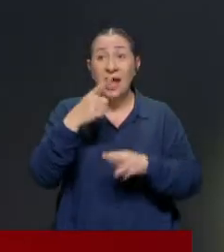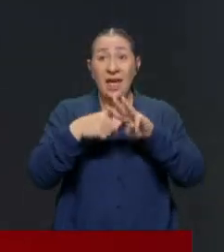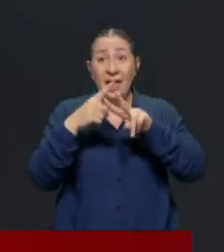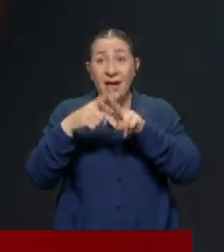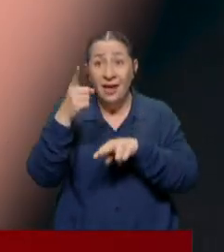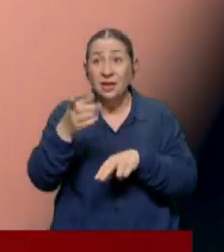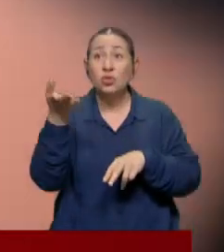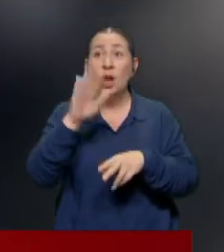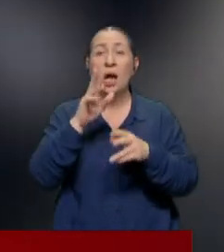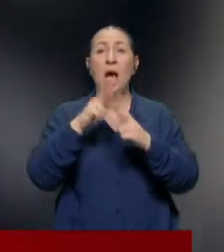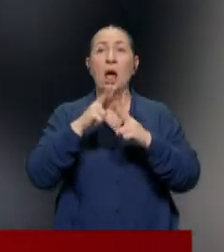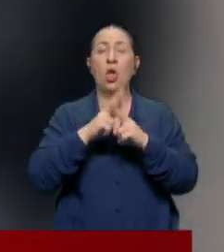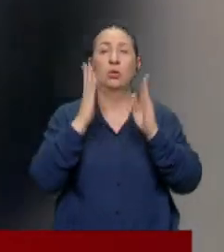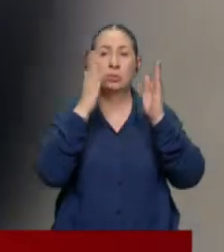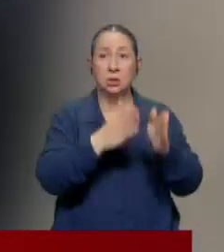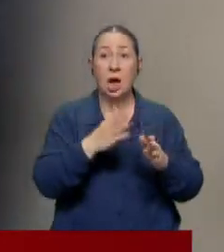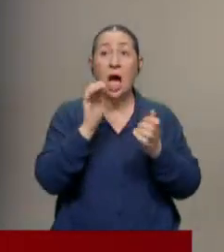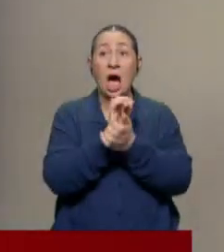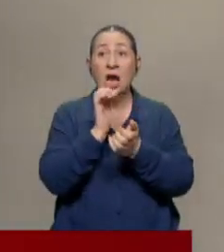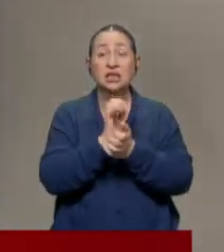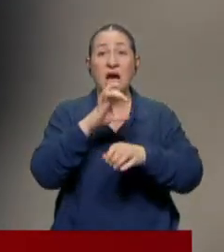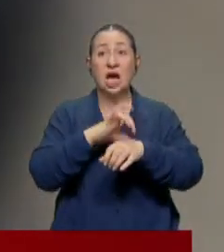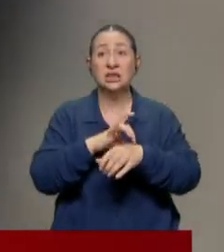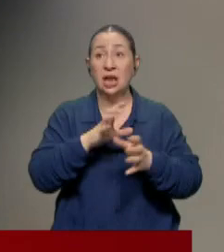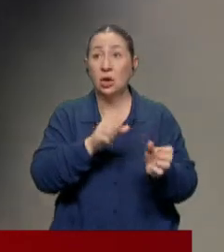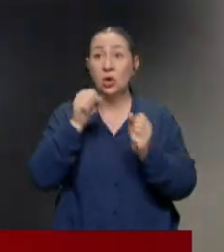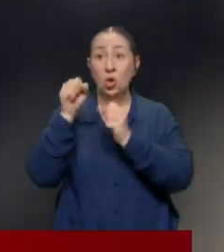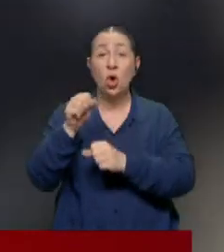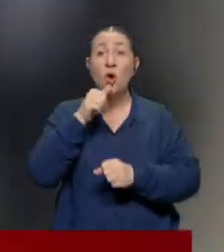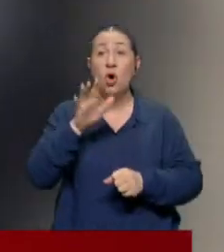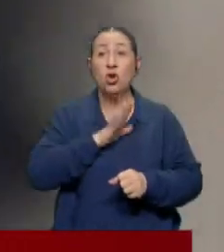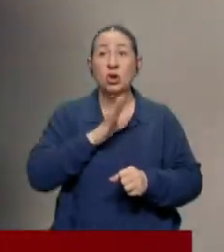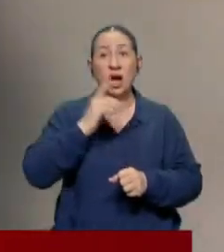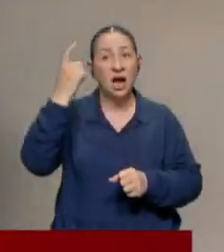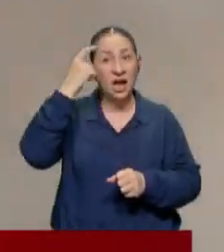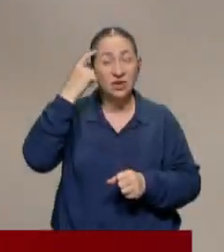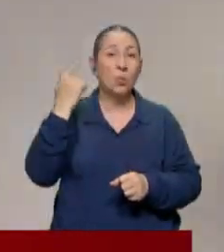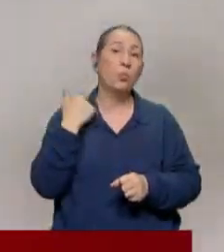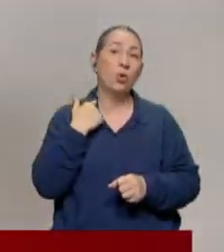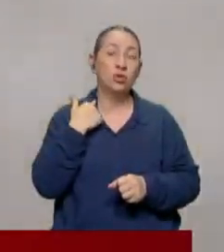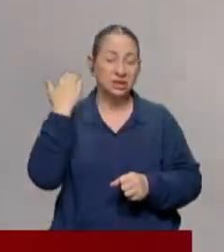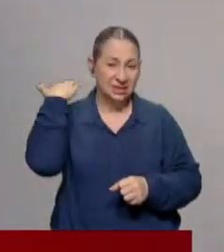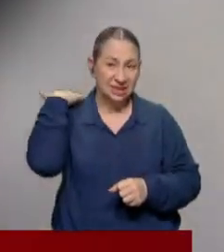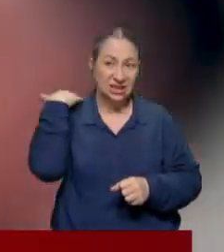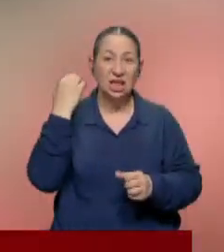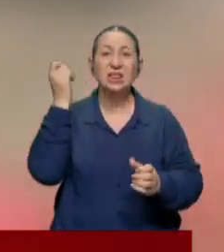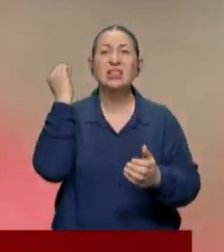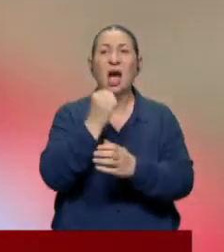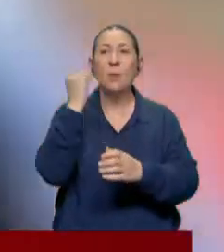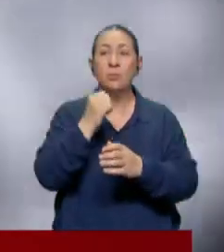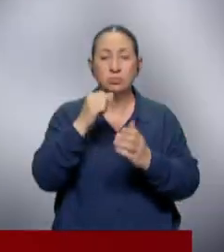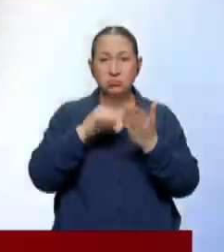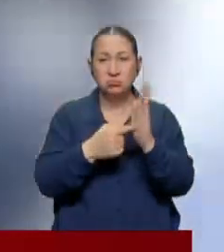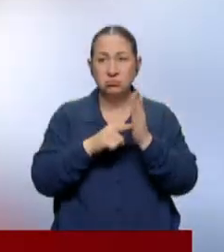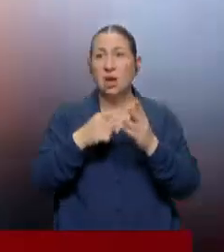EA daha sonra karakola götürüldü. Ailesi hastaneye götürdükleri oğullarının kafasında, boynunda ve sırtında darp izleri